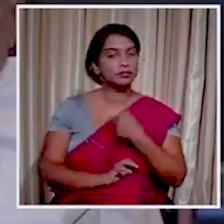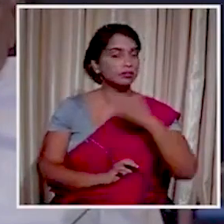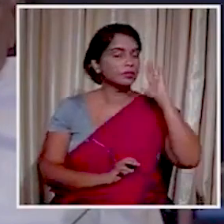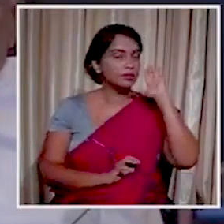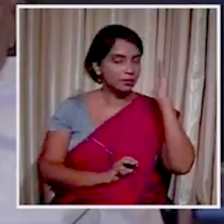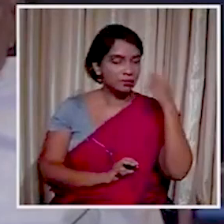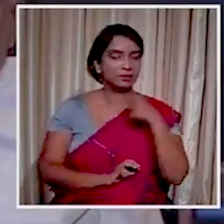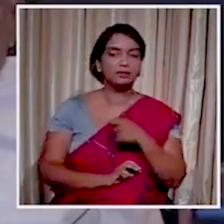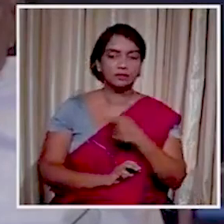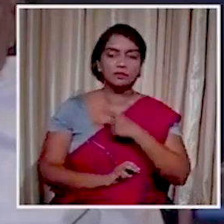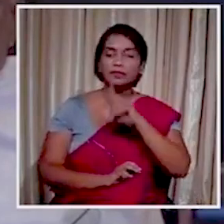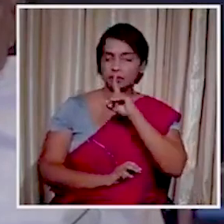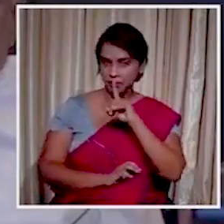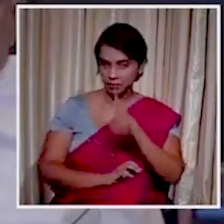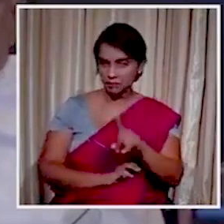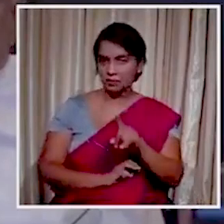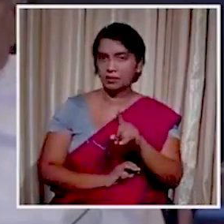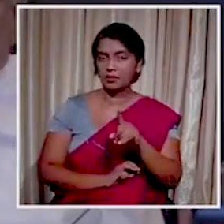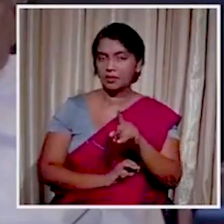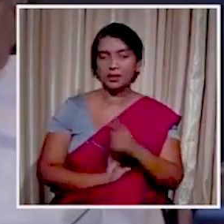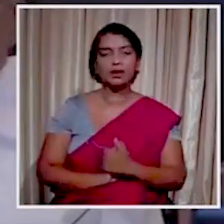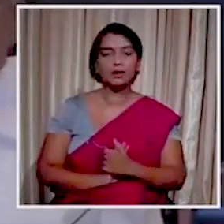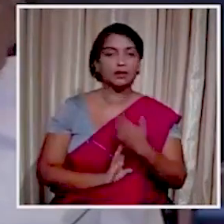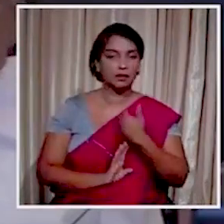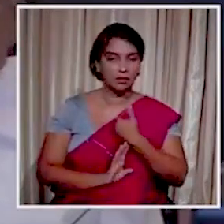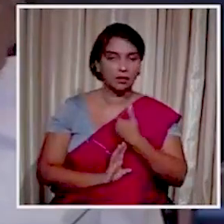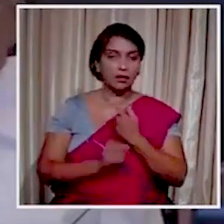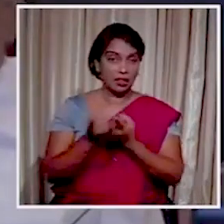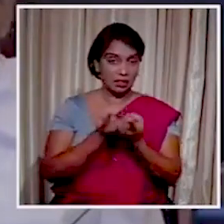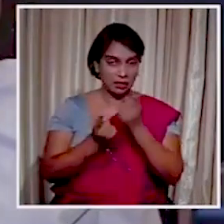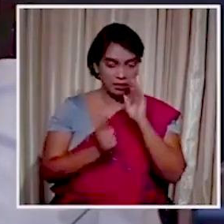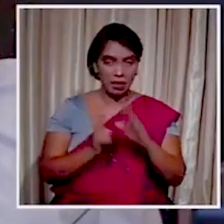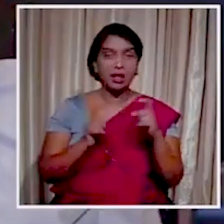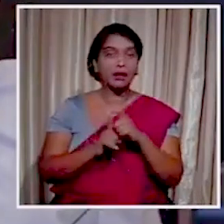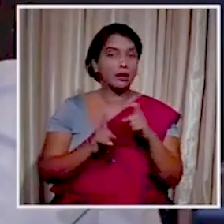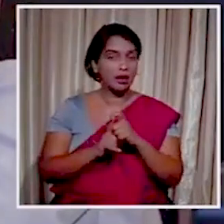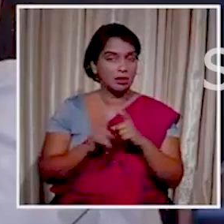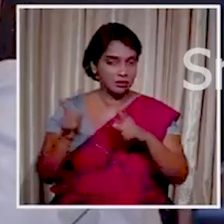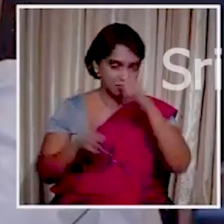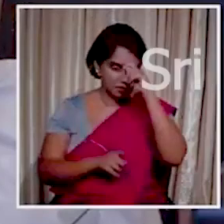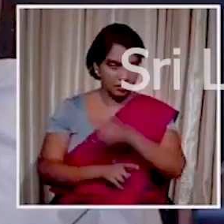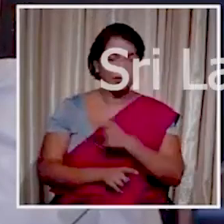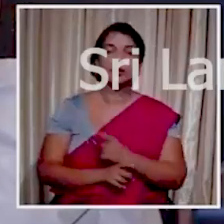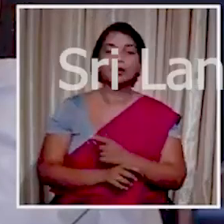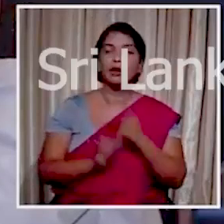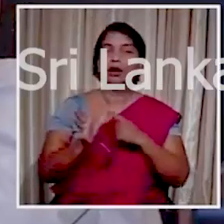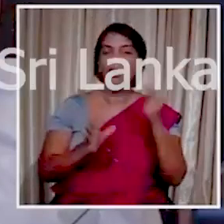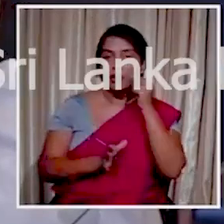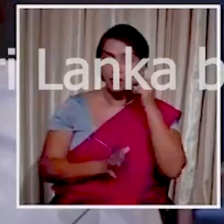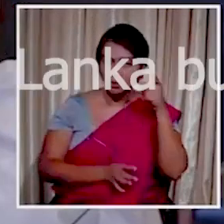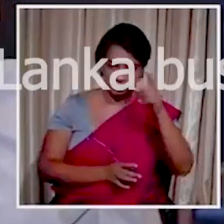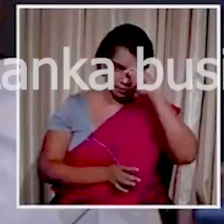විශේෂයෙන්ම ඉල්ලා සිටිනවා මම එක්ක තරඟ කරපු ඩලස් අලාපිර මහතුමාටත් අනුර